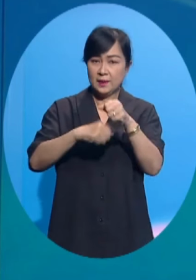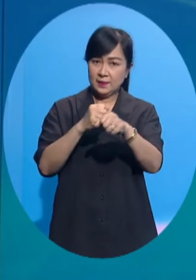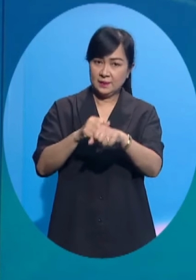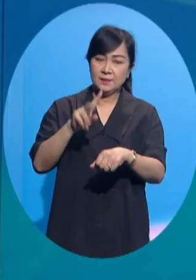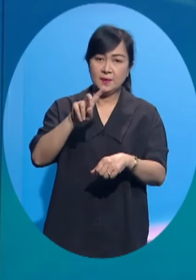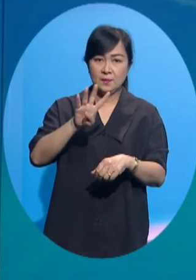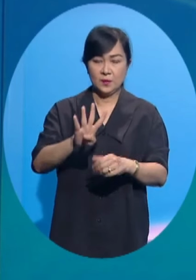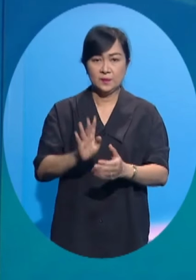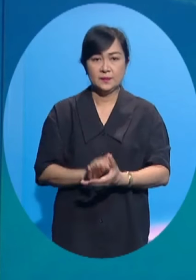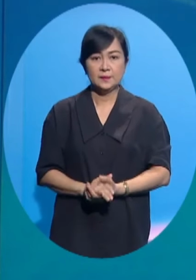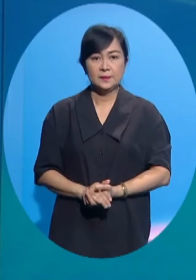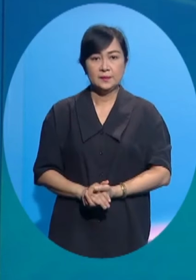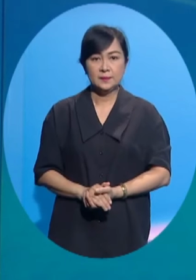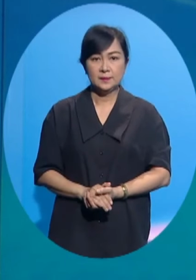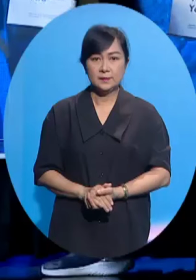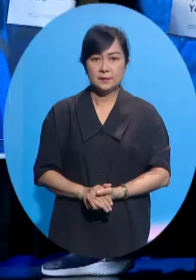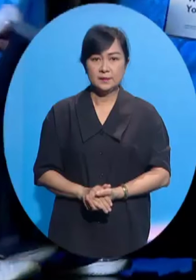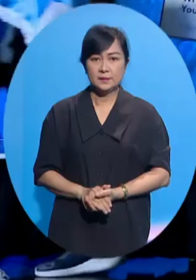năm 2024.